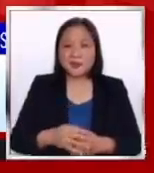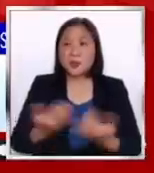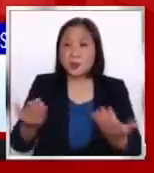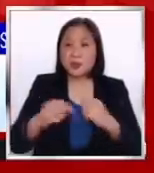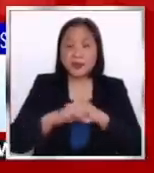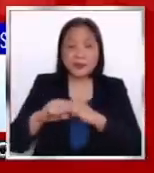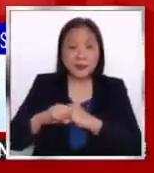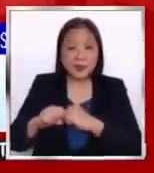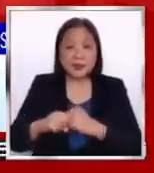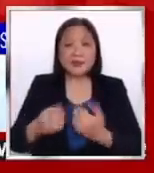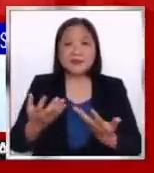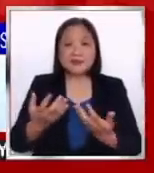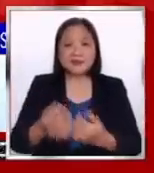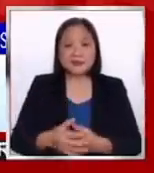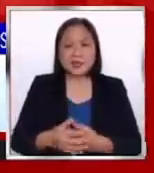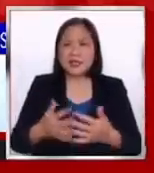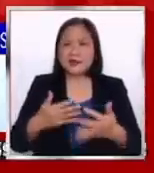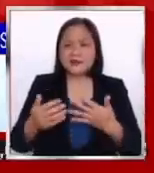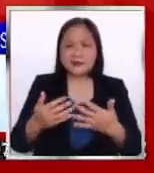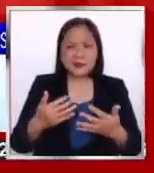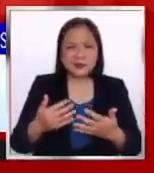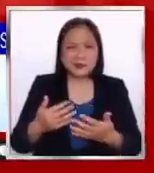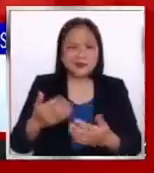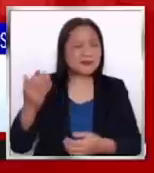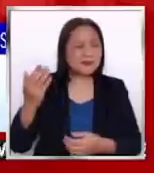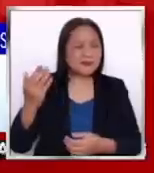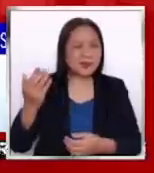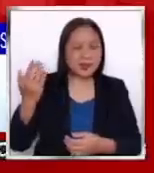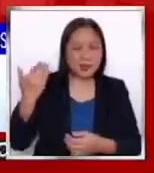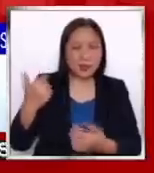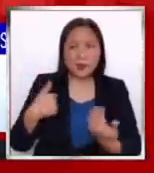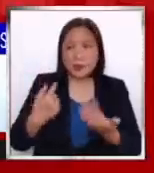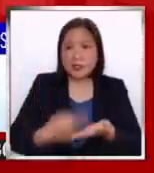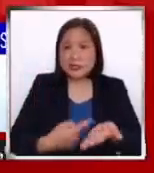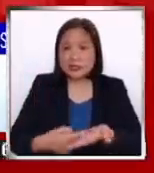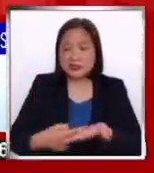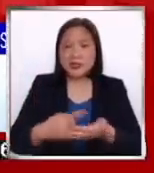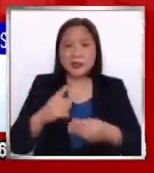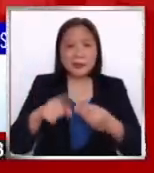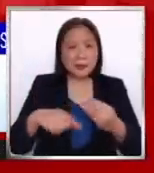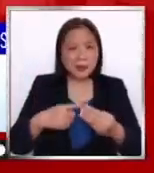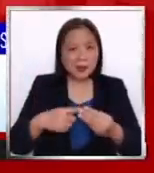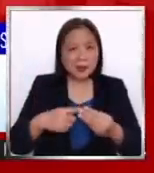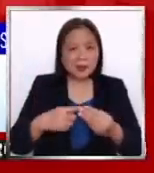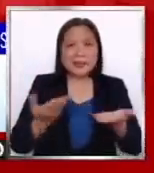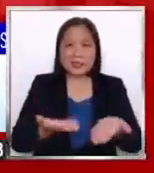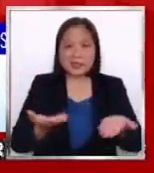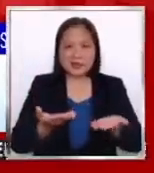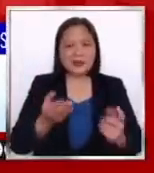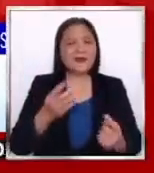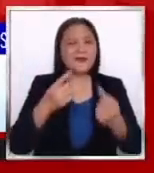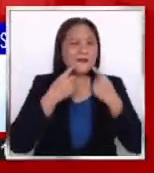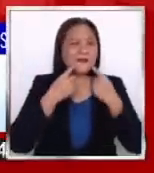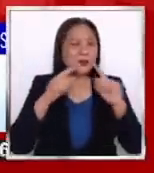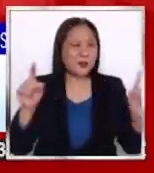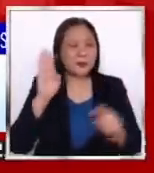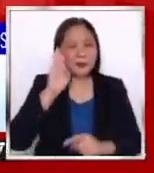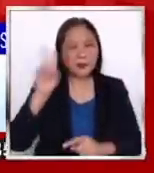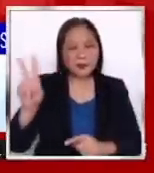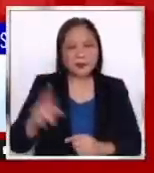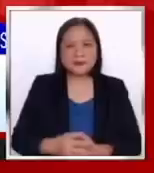during the campaign. Imminent victory, Mel. Let's just talk about the imminent victory of Bongbong. I'm sorry?